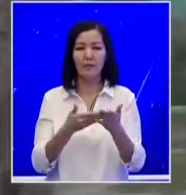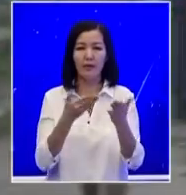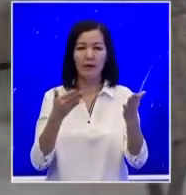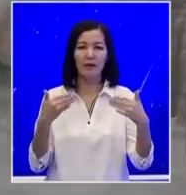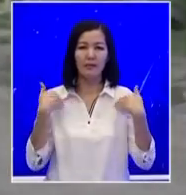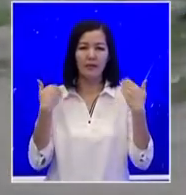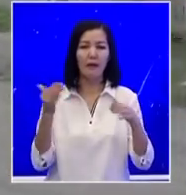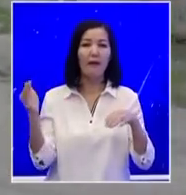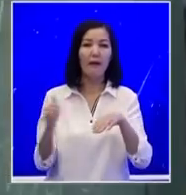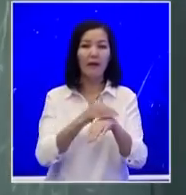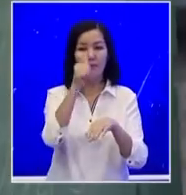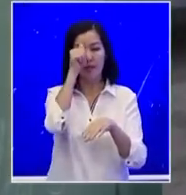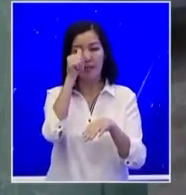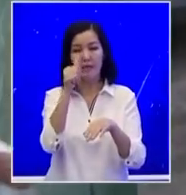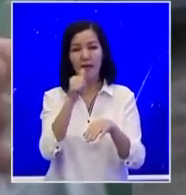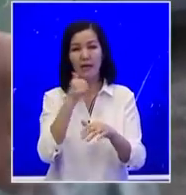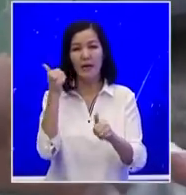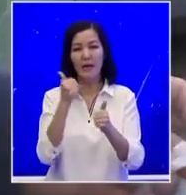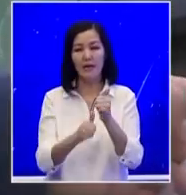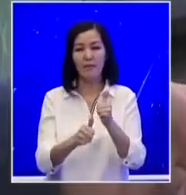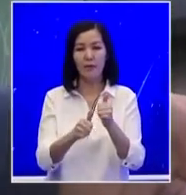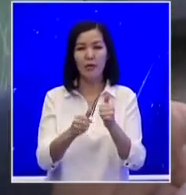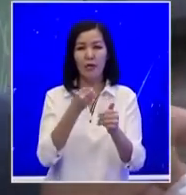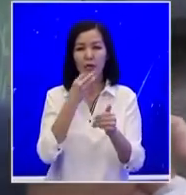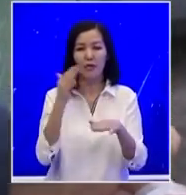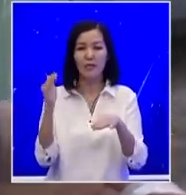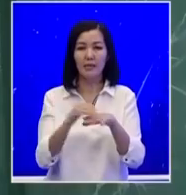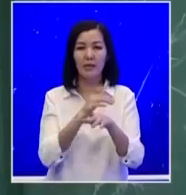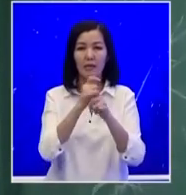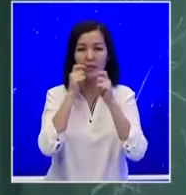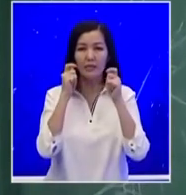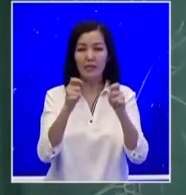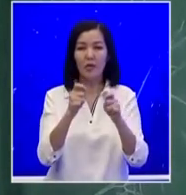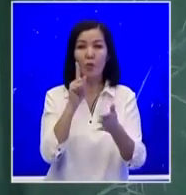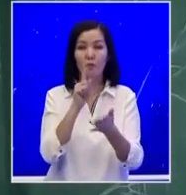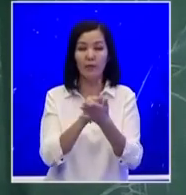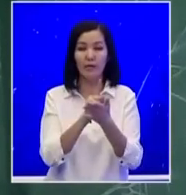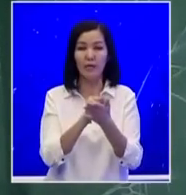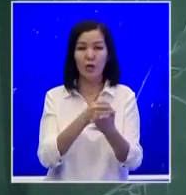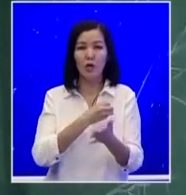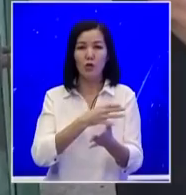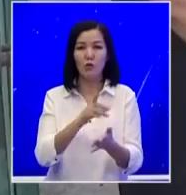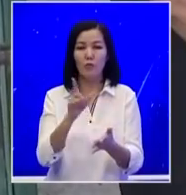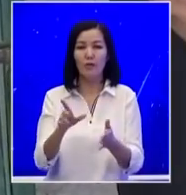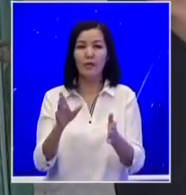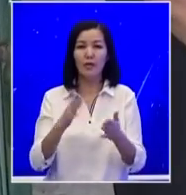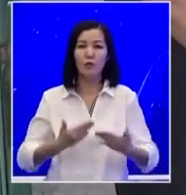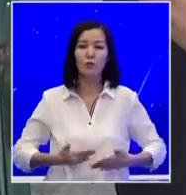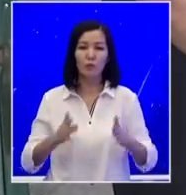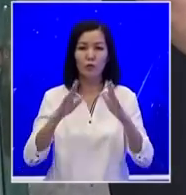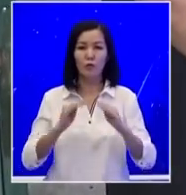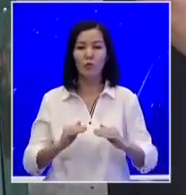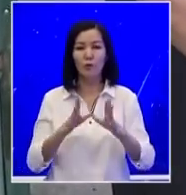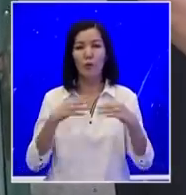Рамазан қайырымдылық айы, оразада әрбір жақсы амалдың сауабы еселеніп жазылады. Жетісулық жомарт жандар тұрмысы төмен 36